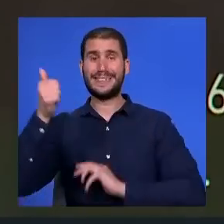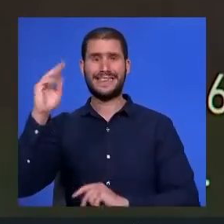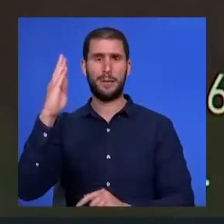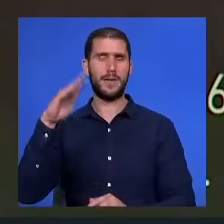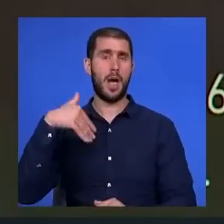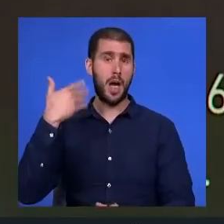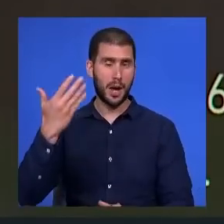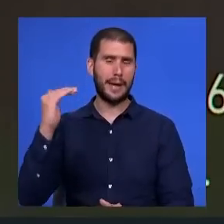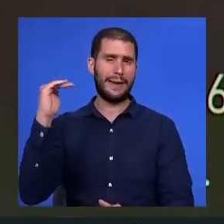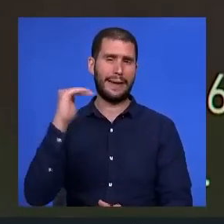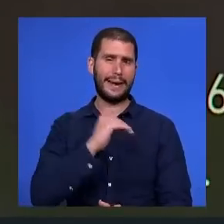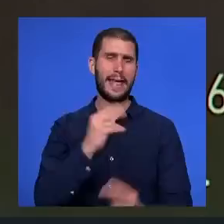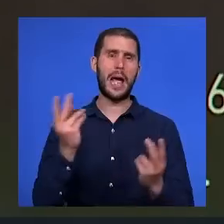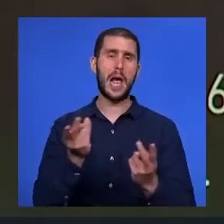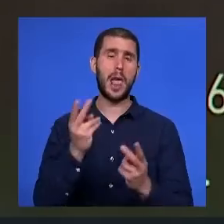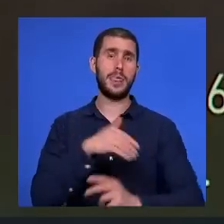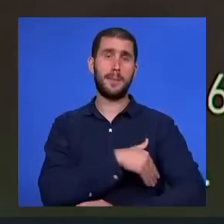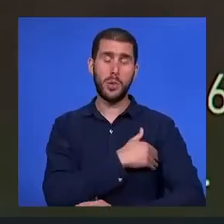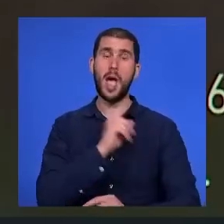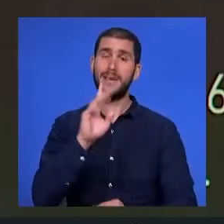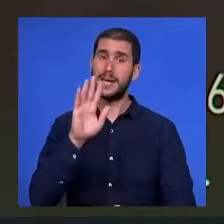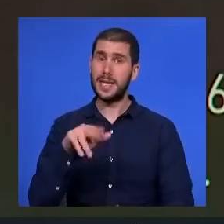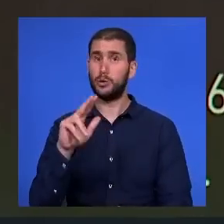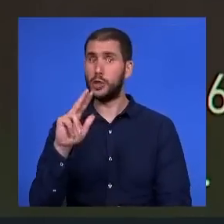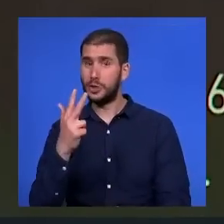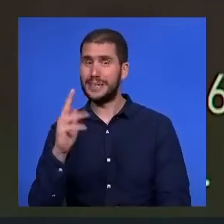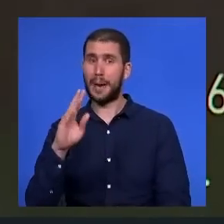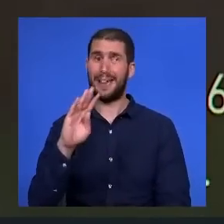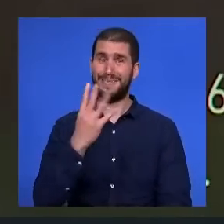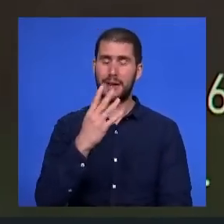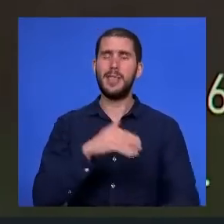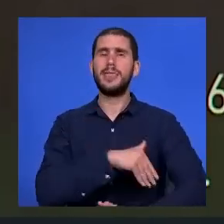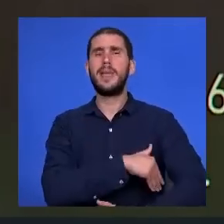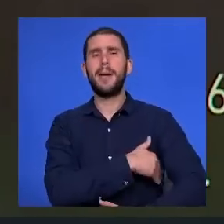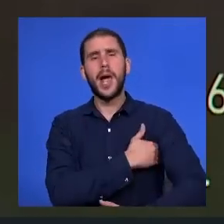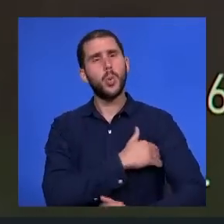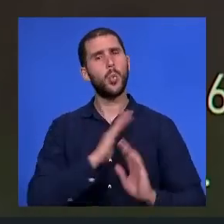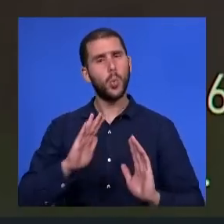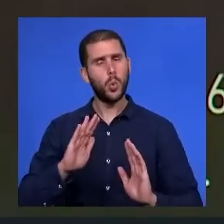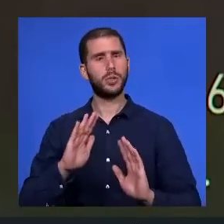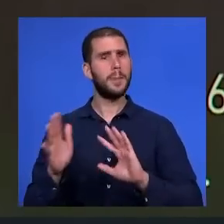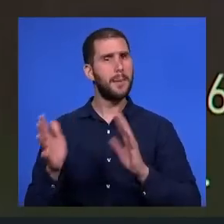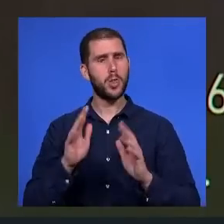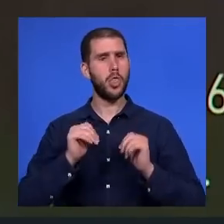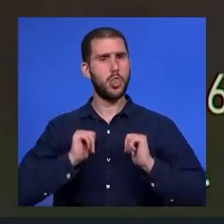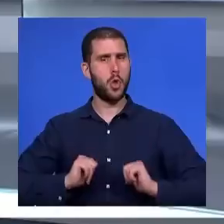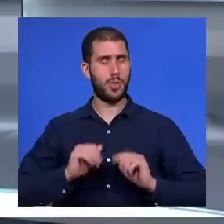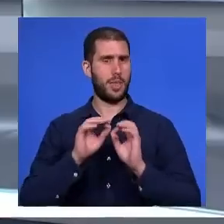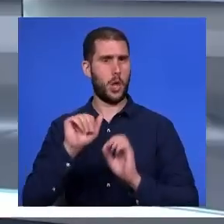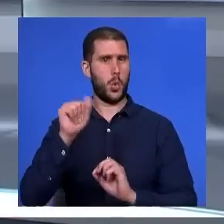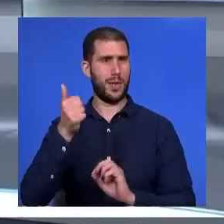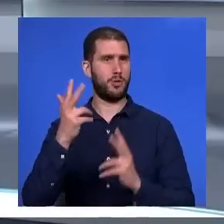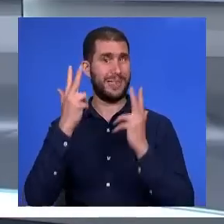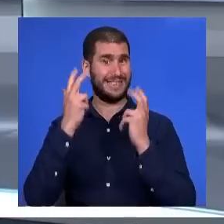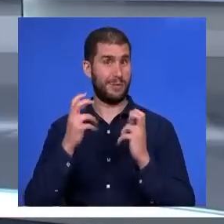מכן ירידה קלה בטמפרטורות, אבל גם בשלישי, גם ברביעי, טמפרטורות שהן פחות או יותר נוחות. אז בואו נתחיל קודם כל למה שצפוי